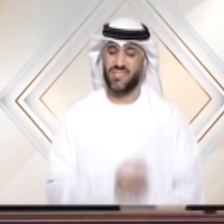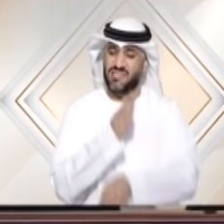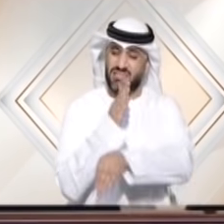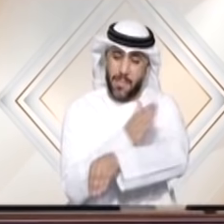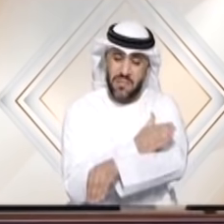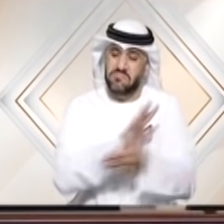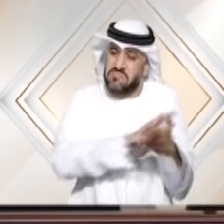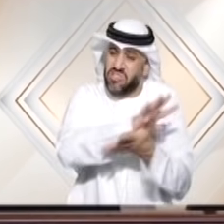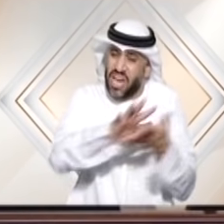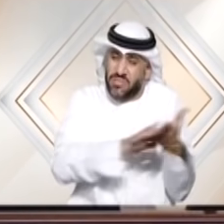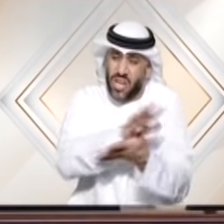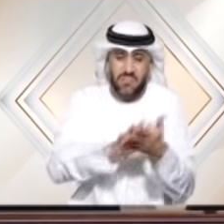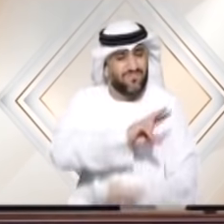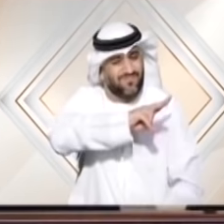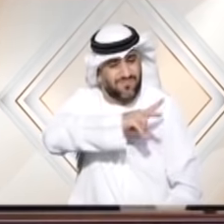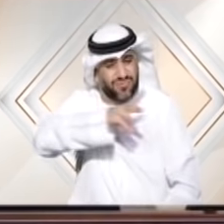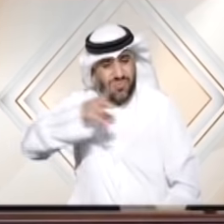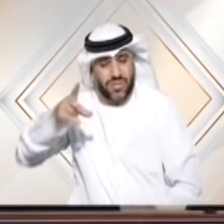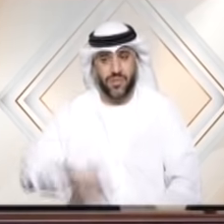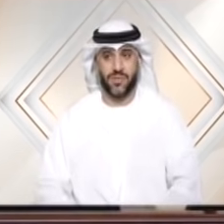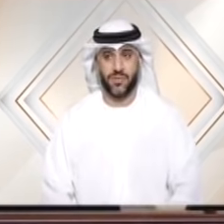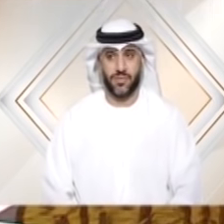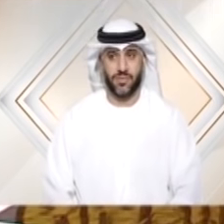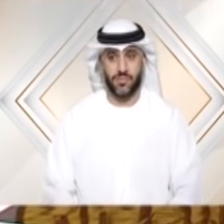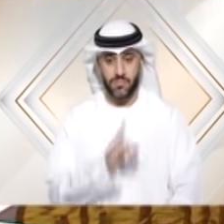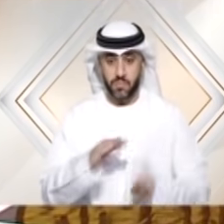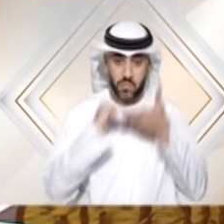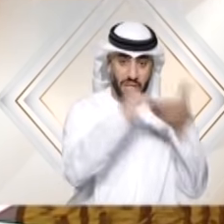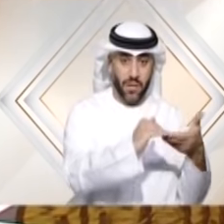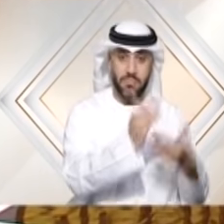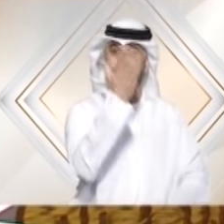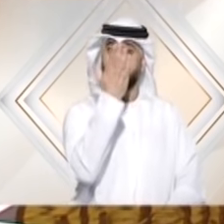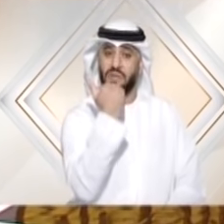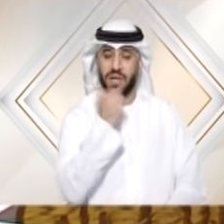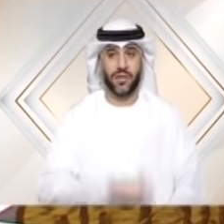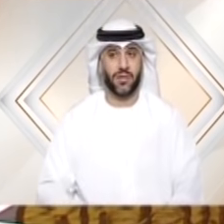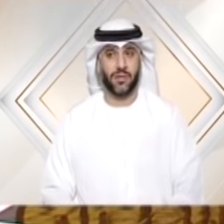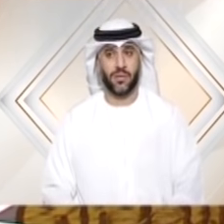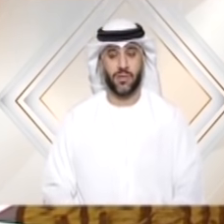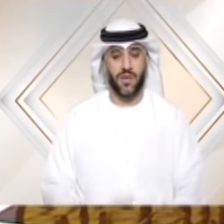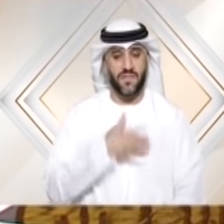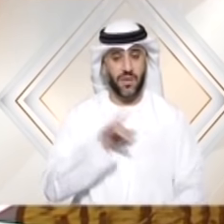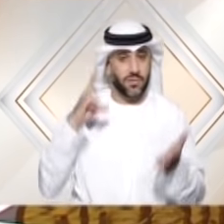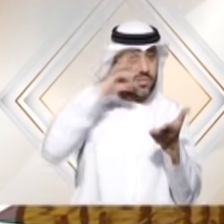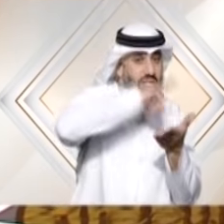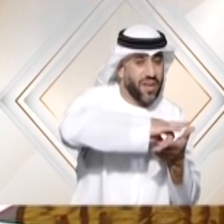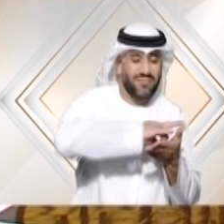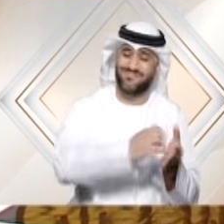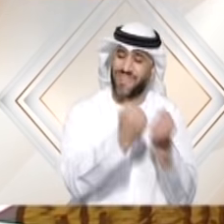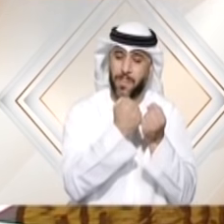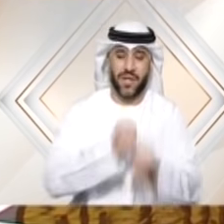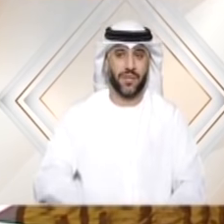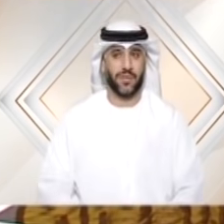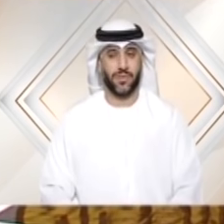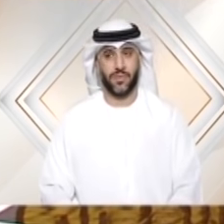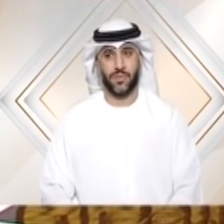الزبائن والغربة وهم الغربة، ولو ما عندك درهم ما حد يطرق بابك يعطيك درهم حتى تاكلي، لأنك في غربة في النهاية، والغربة مرة والغريب